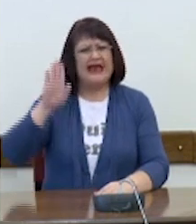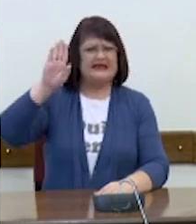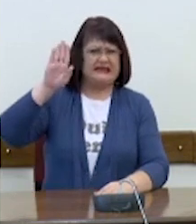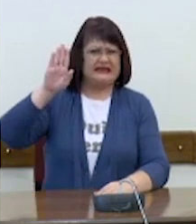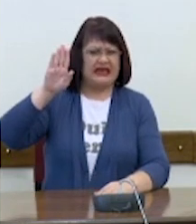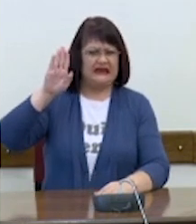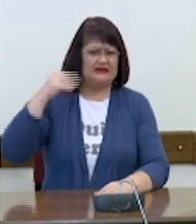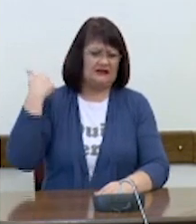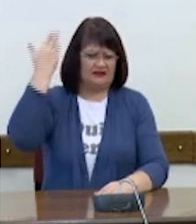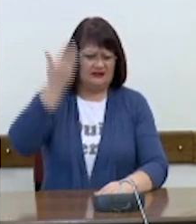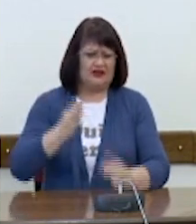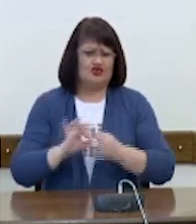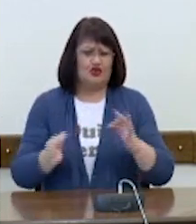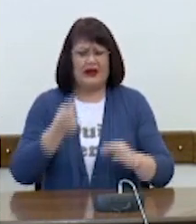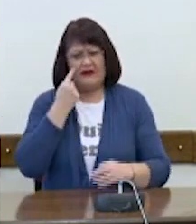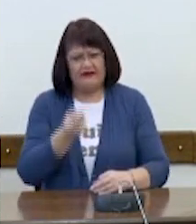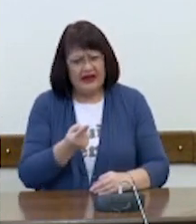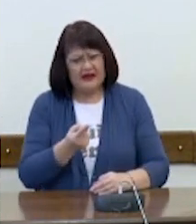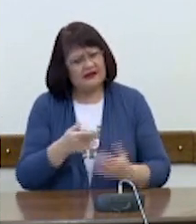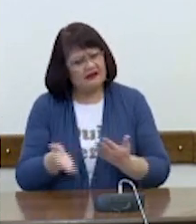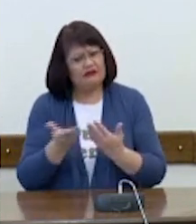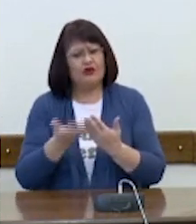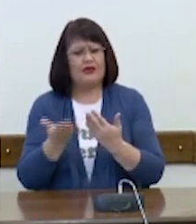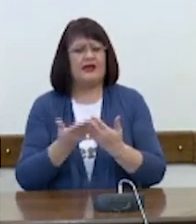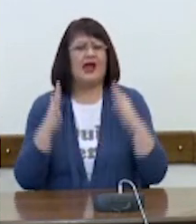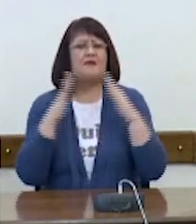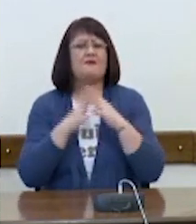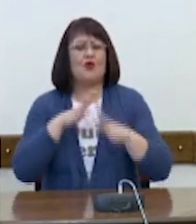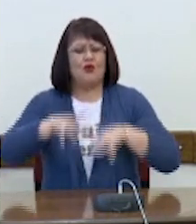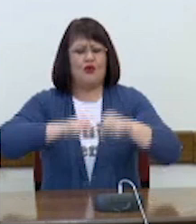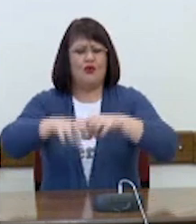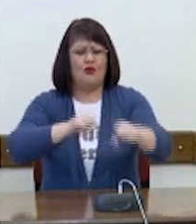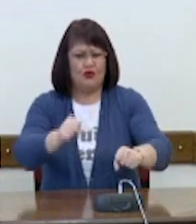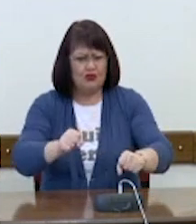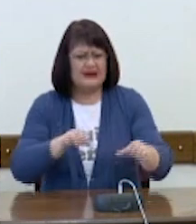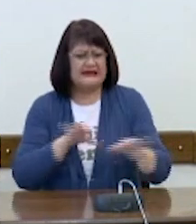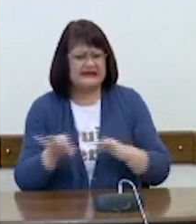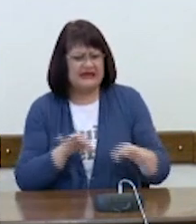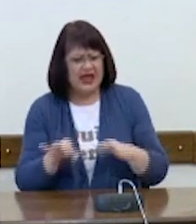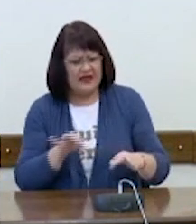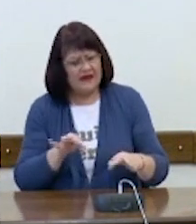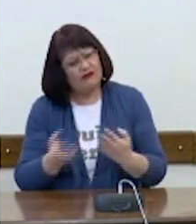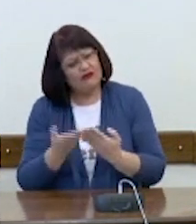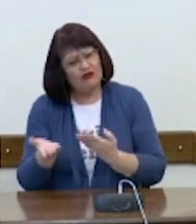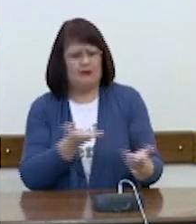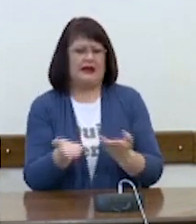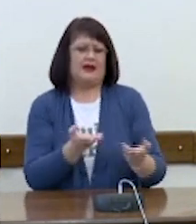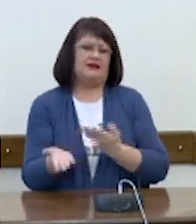ιστορικά, υπηρετεί τους ιμπεριαλιστικούς σχεδιασμούς, αλλά και τροφοδοτείται από αυτούς.